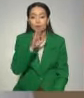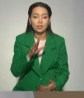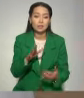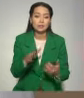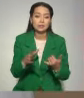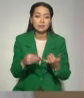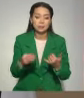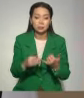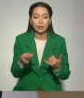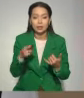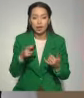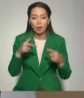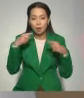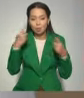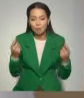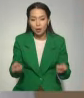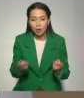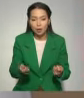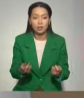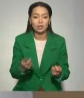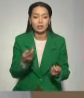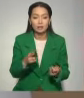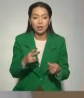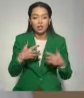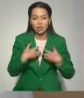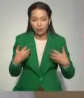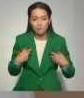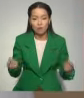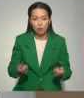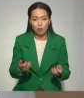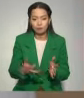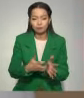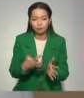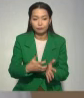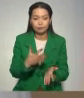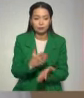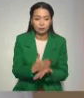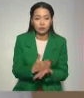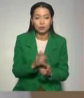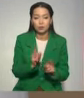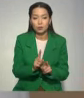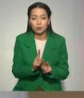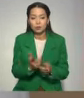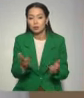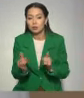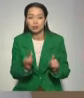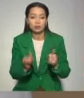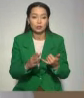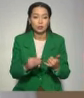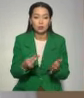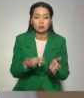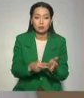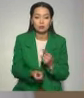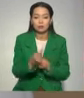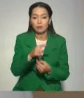для пастбищ то есть для выпаса для животных да крупно рогатого скота мелкая рогатого скота и здесь стоял вопрос о